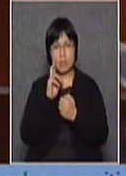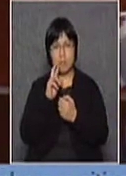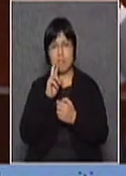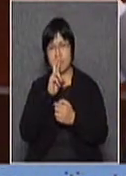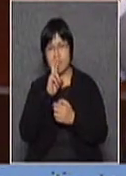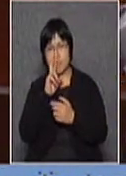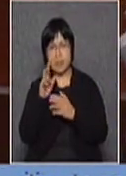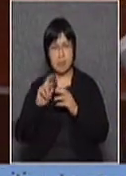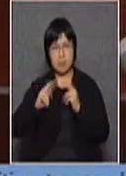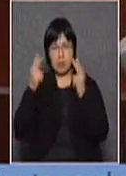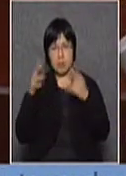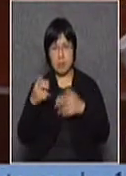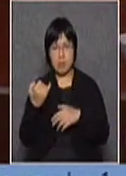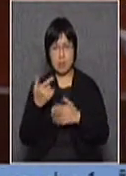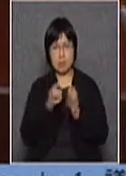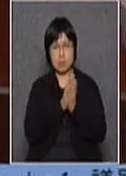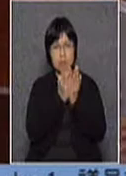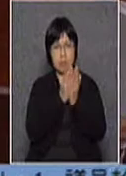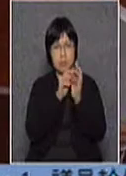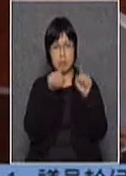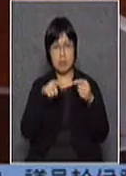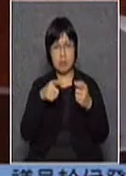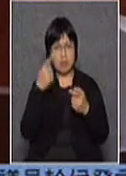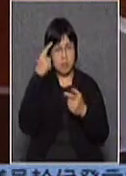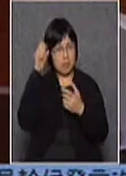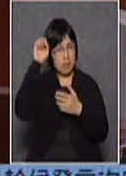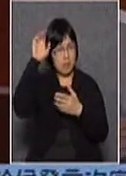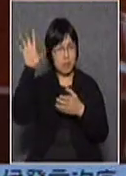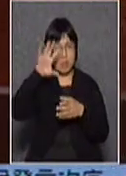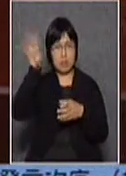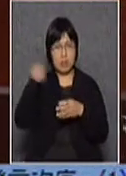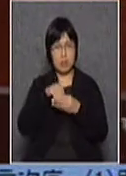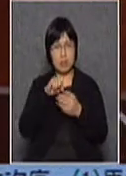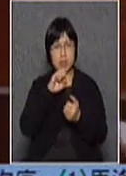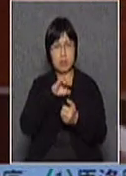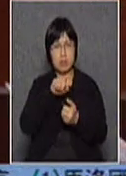了呢？靠這本叫做集思廣益的諮詢文件